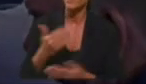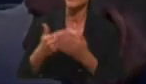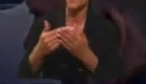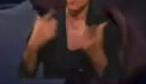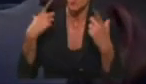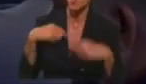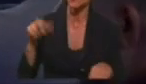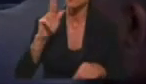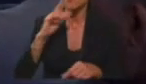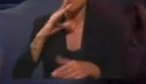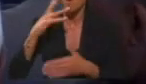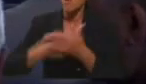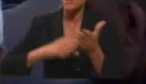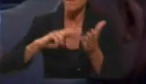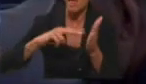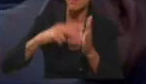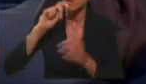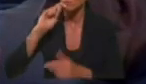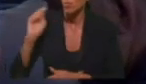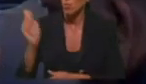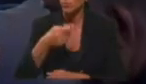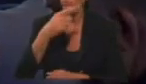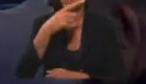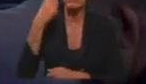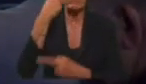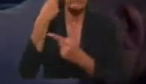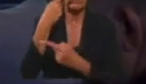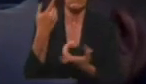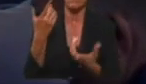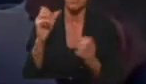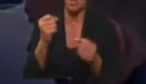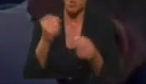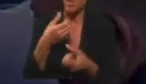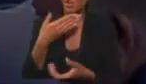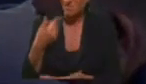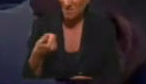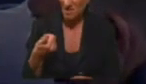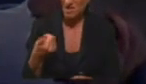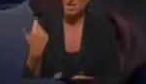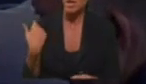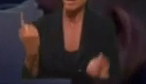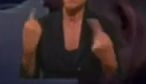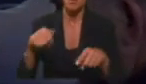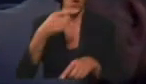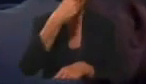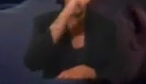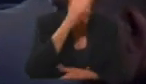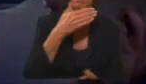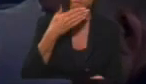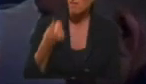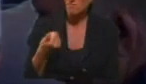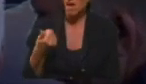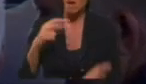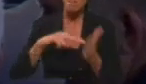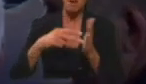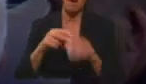Osoby korzystające z tego planera podróży stwierdzają, że coś nie działa, tak? Że przychodzą, a tu nie odjeżdża, jak ma